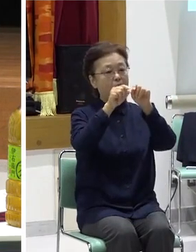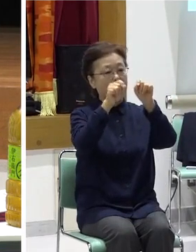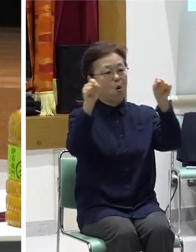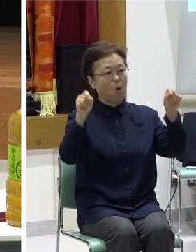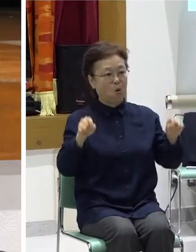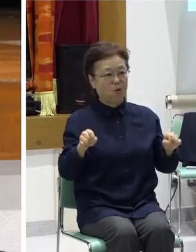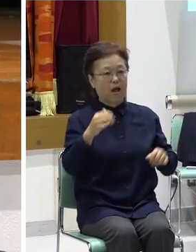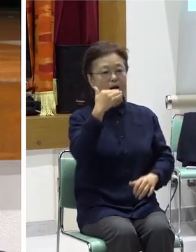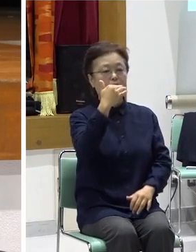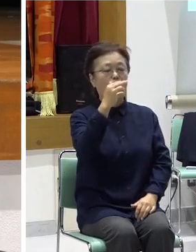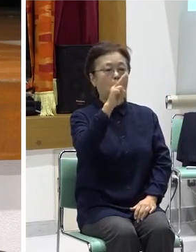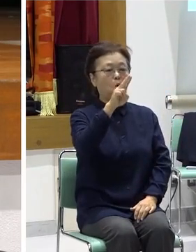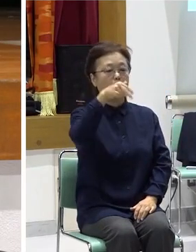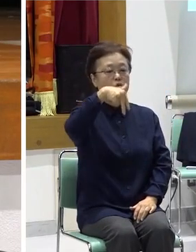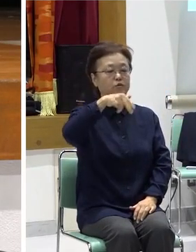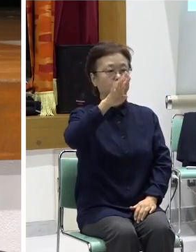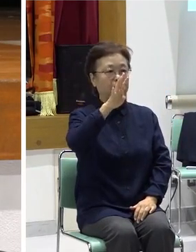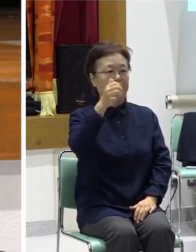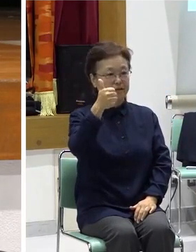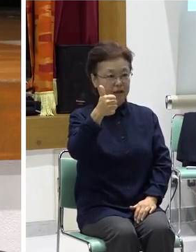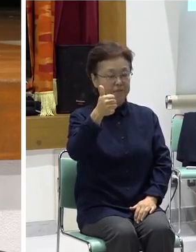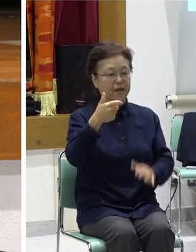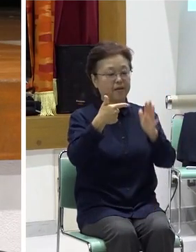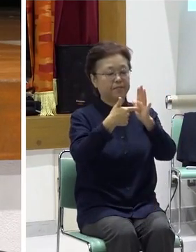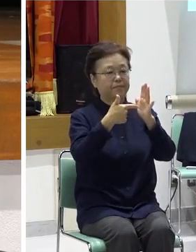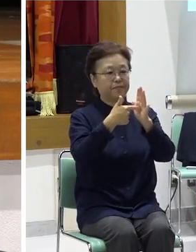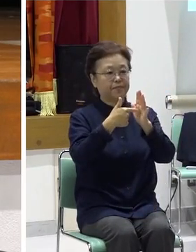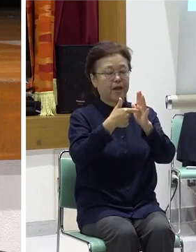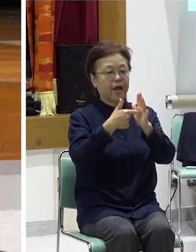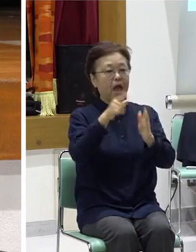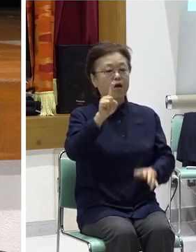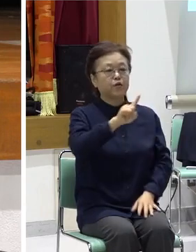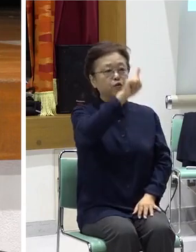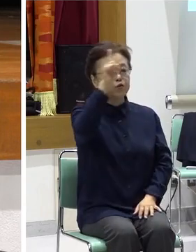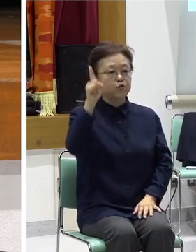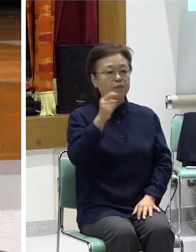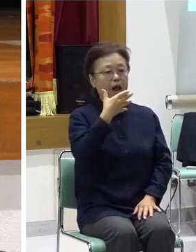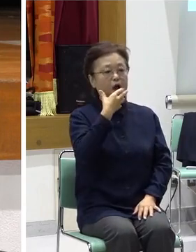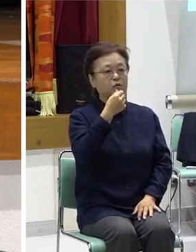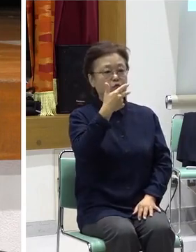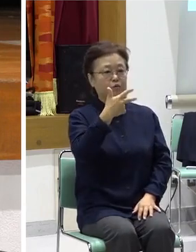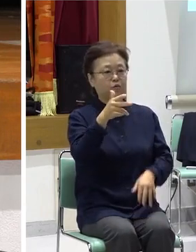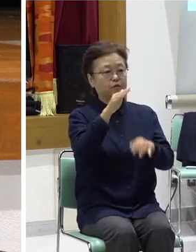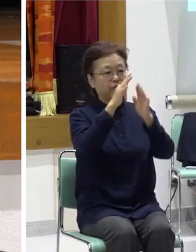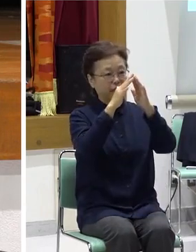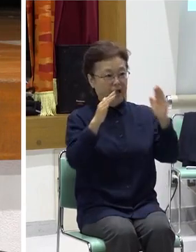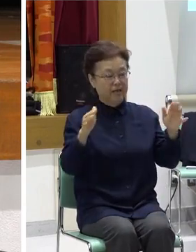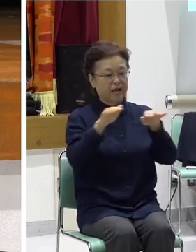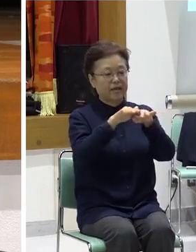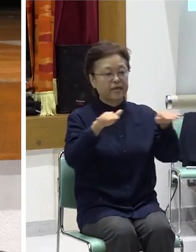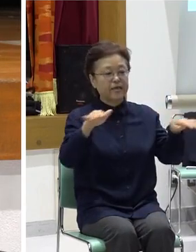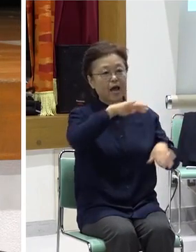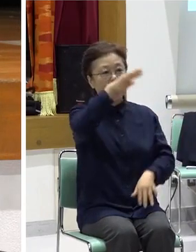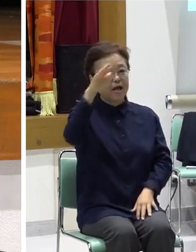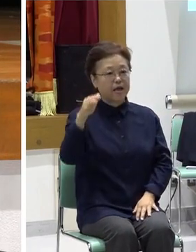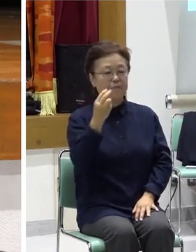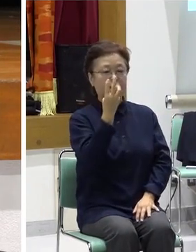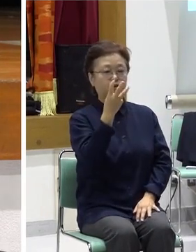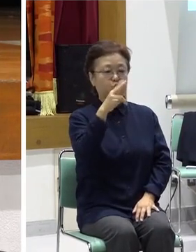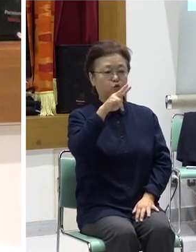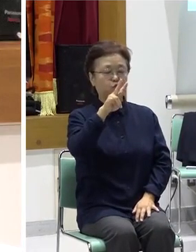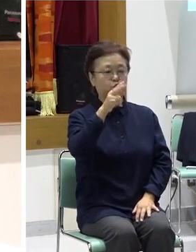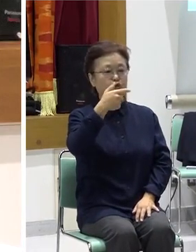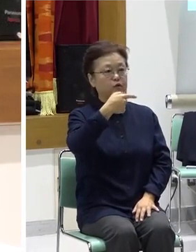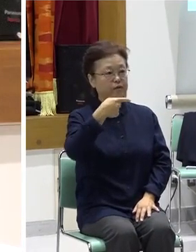様、社会福祉法人ヒューマン福祉会から平山雄一様、吹